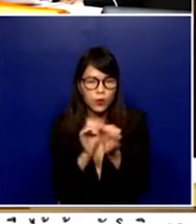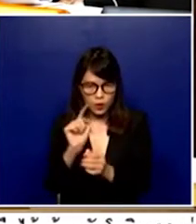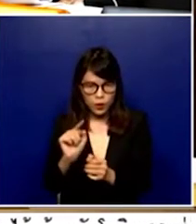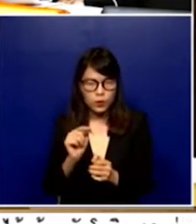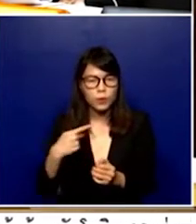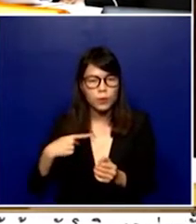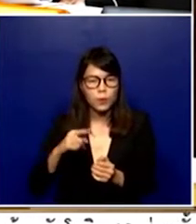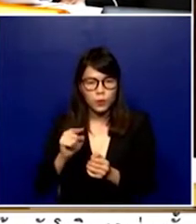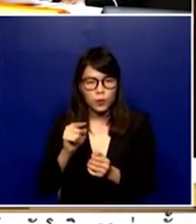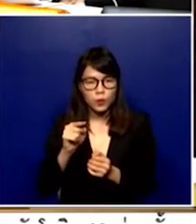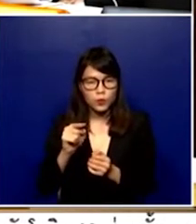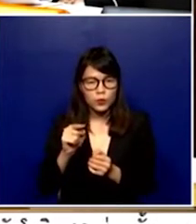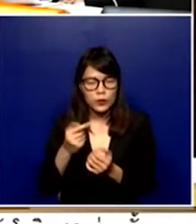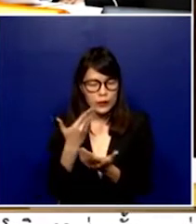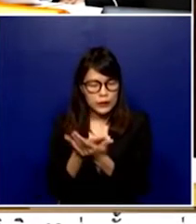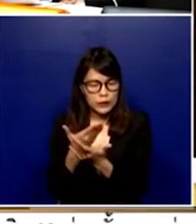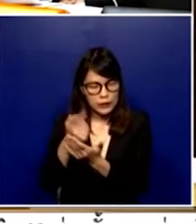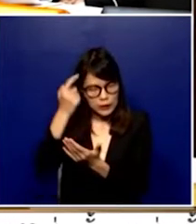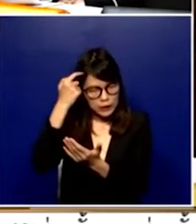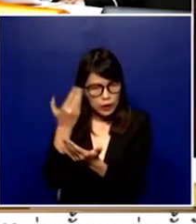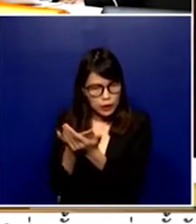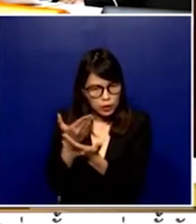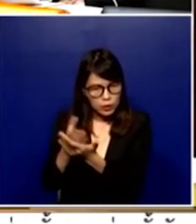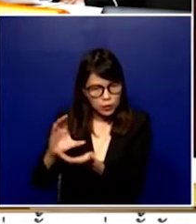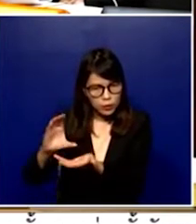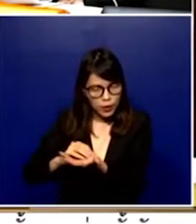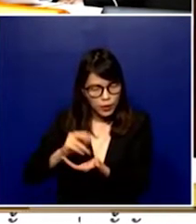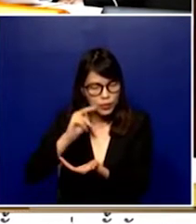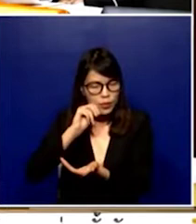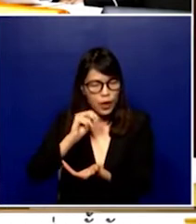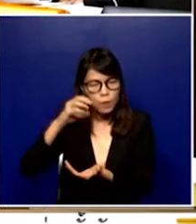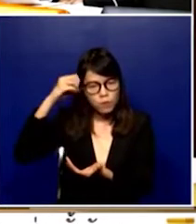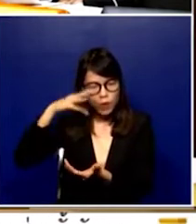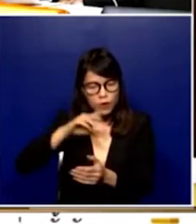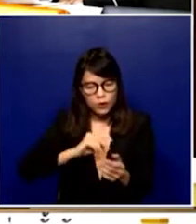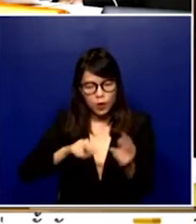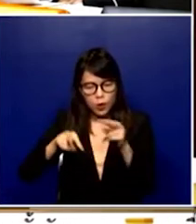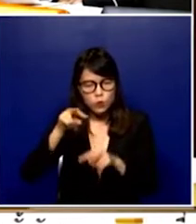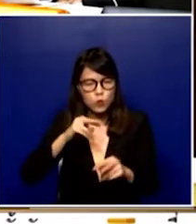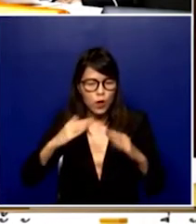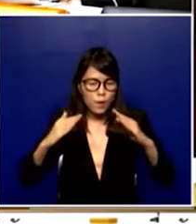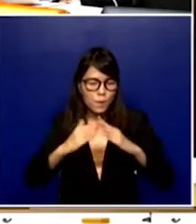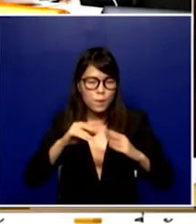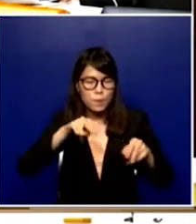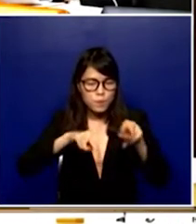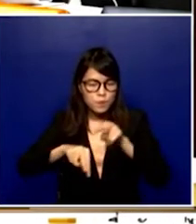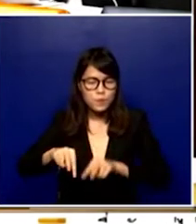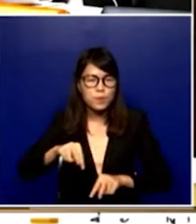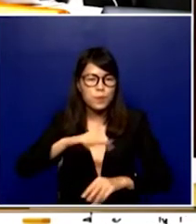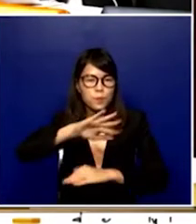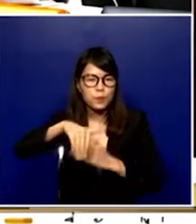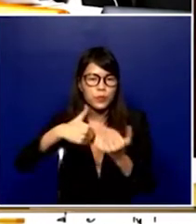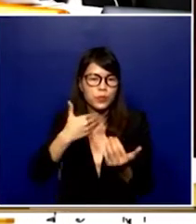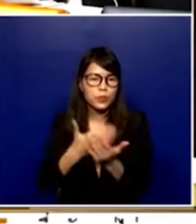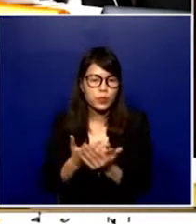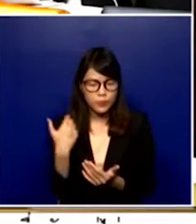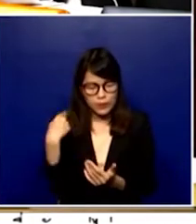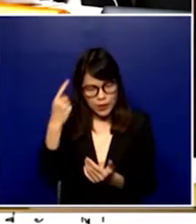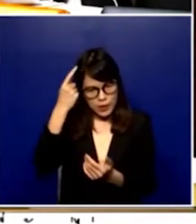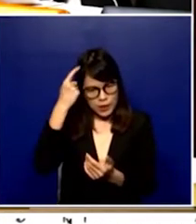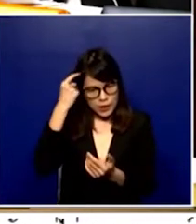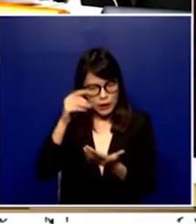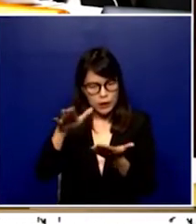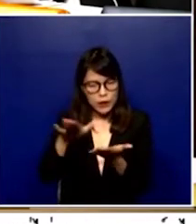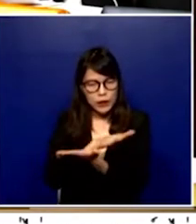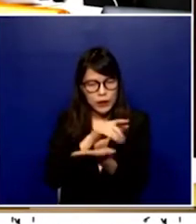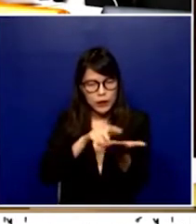คผลประโยชนที่คำนวเป็นเงินจากการได้ผลประโชน ค่าน้ำเข้าไฟ ค่าดูแลบักษาบานทั้หมดไม่ได้นำไปคำนวนเพื่อยื่นภาษีพ